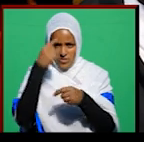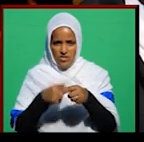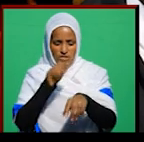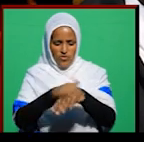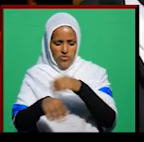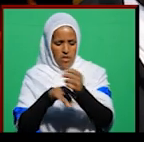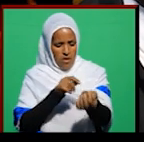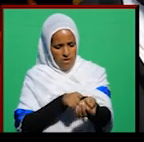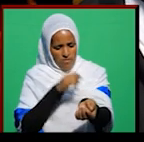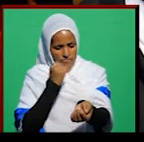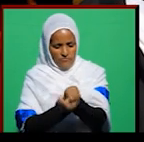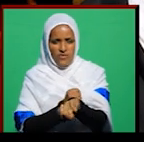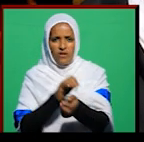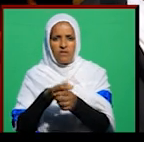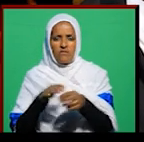በእጃቸው የሚከተቡ የሚያደርጉ አሉ፣